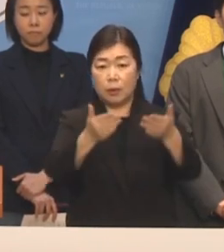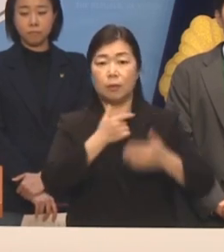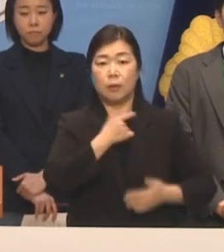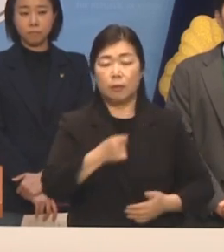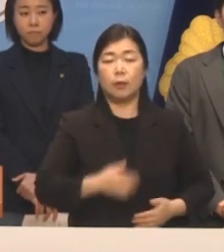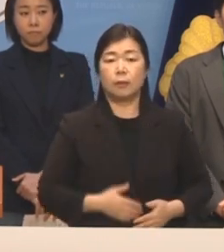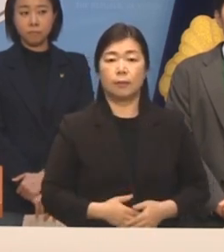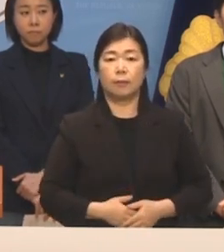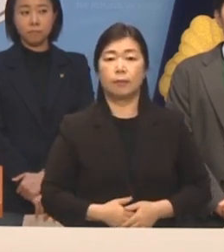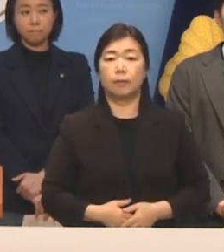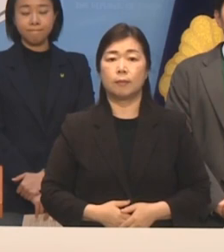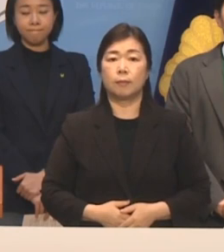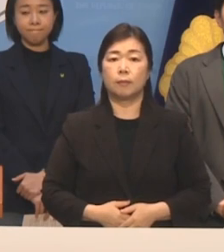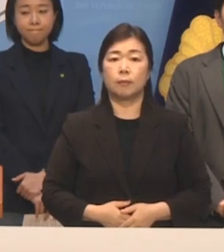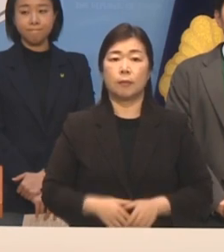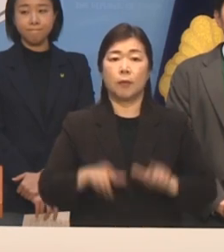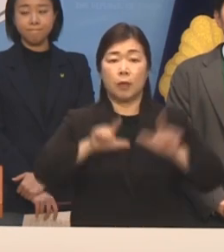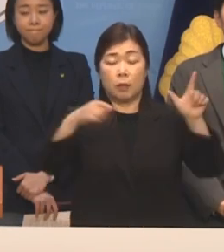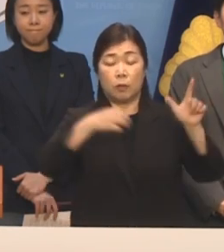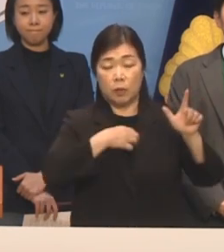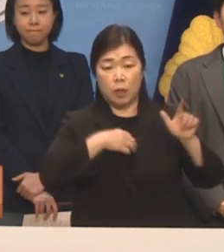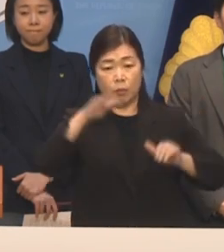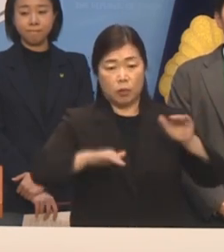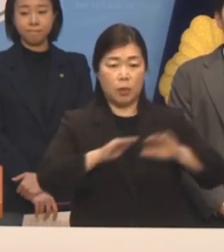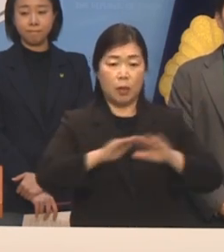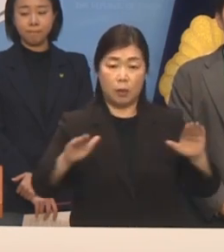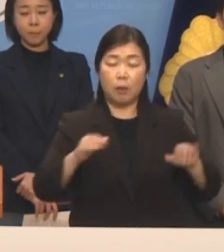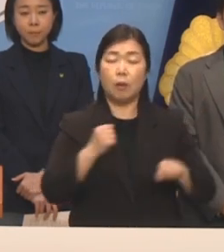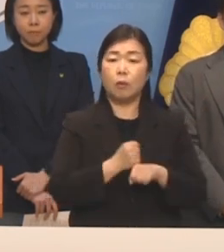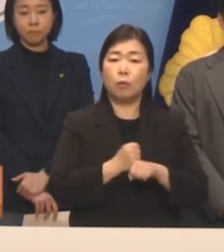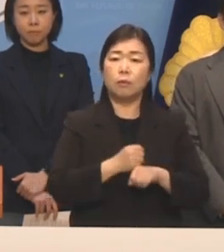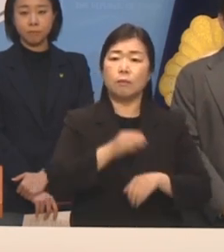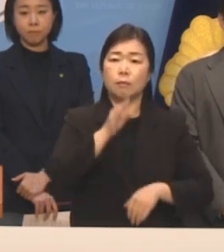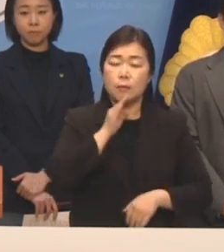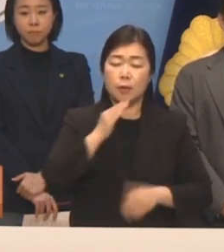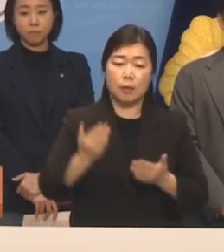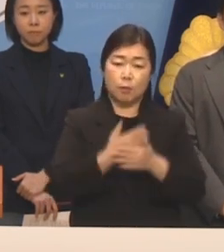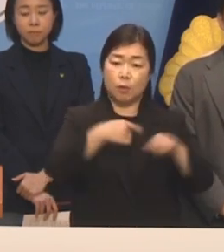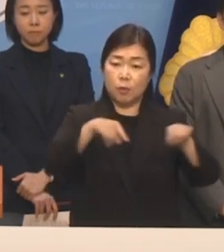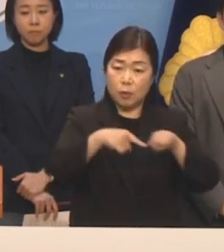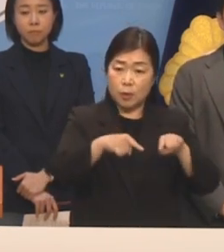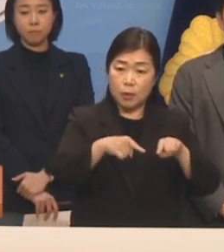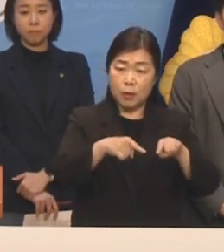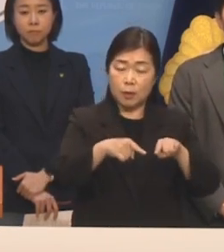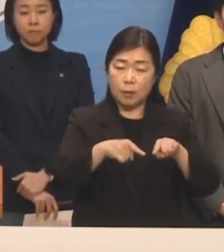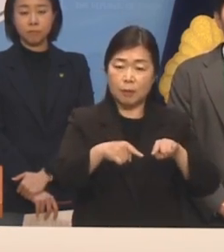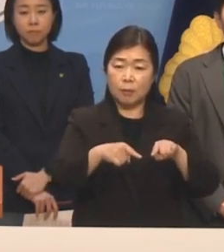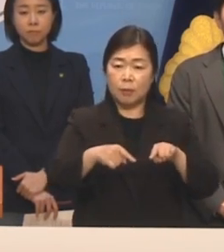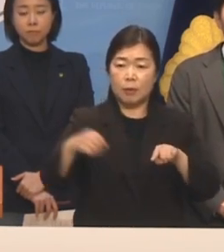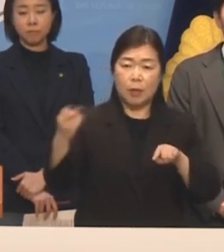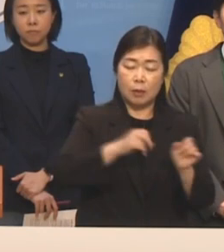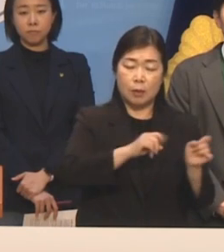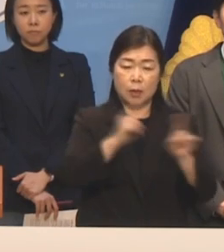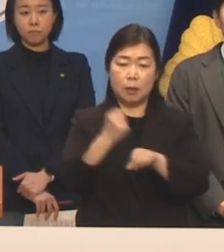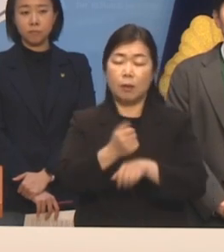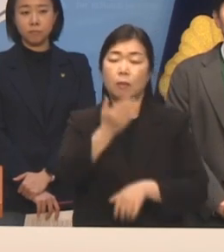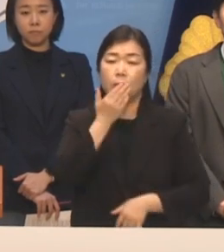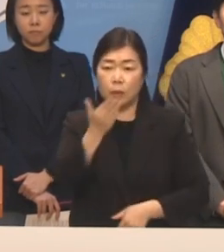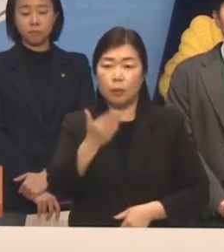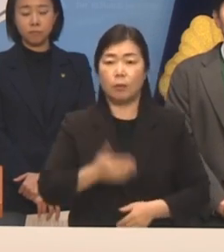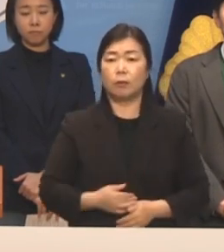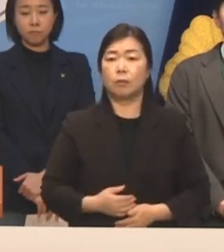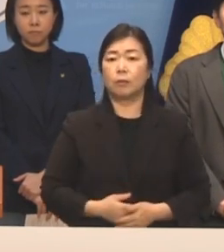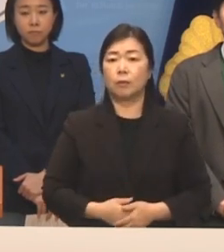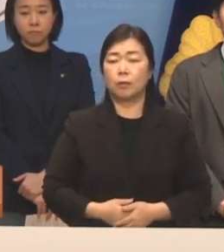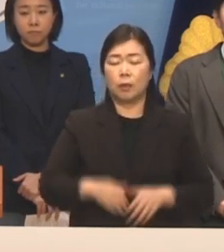섰습니다. 기후위기와 불평등 타파하며 진정한 진보 정치의 봄을 되찾을 수 있도록 암담하고